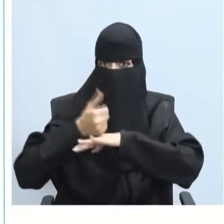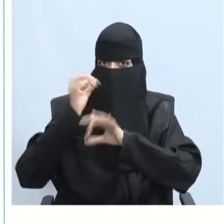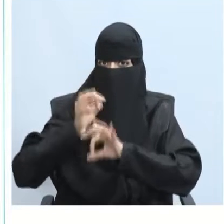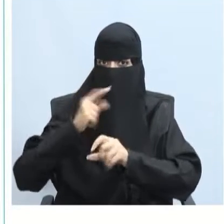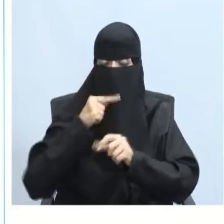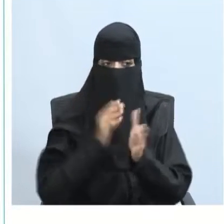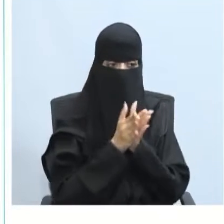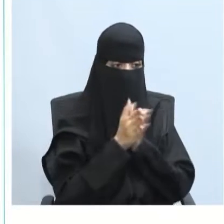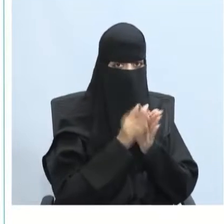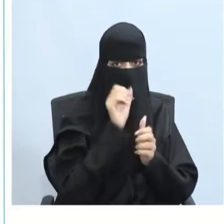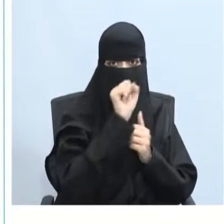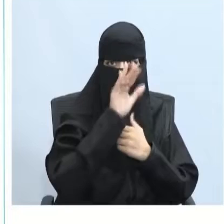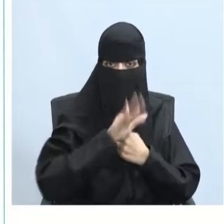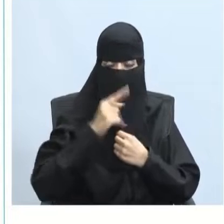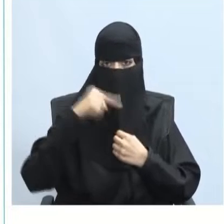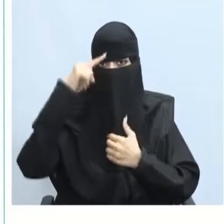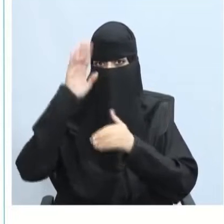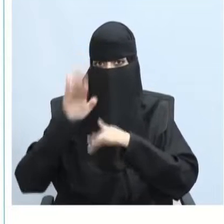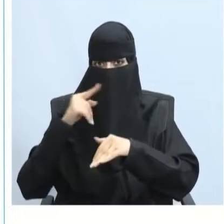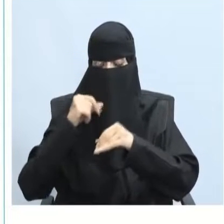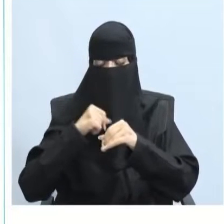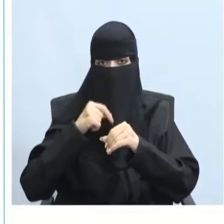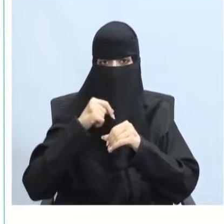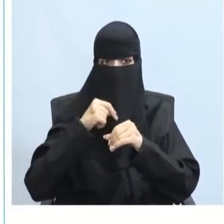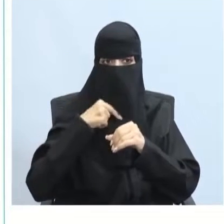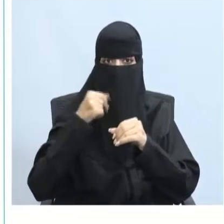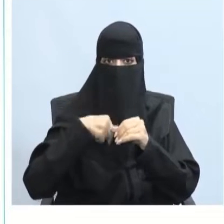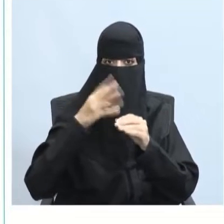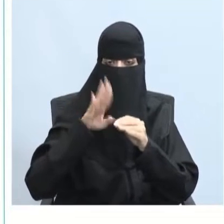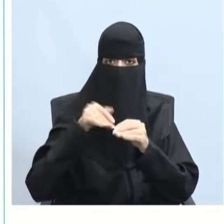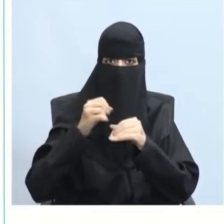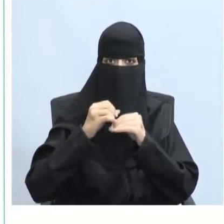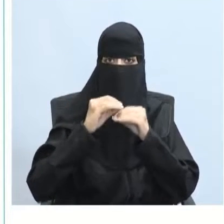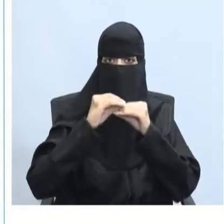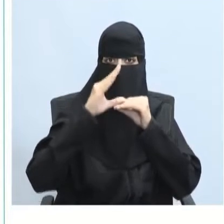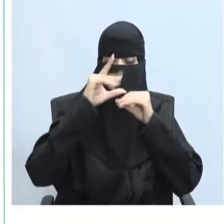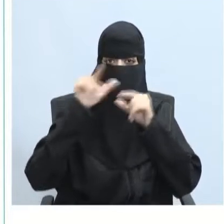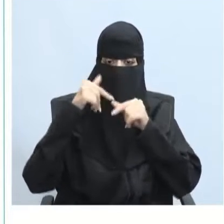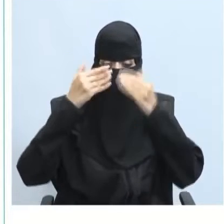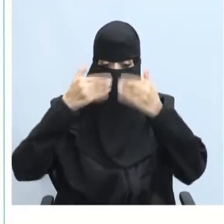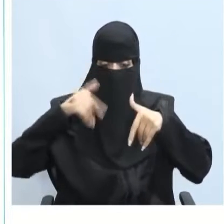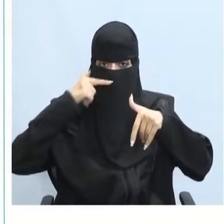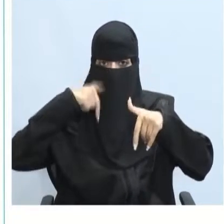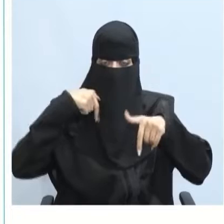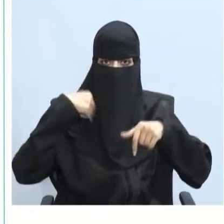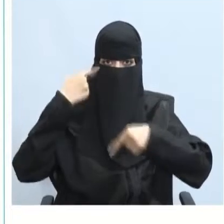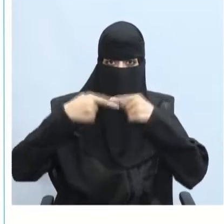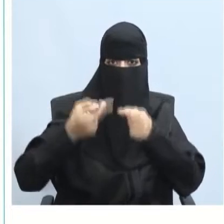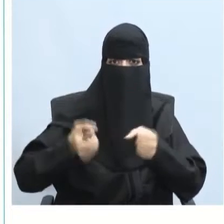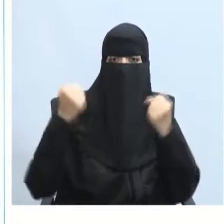المثال لدينا في مشروع المسرحيه تعد البروفات معلما رئيسيا في